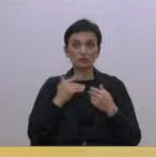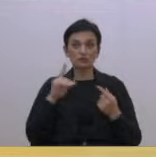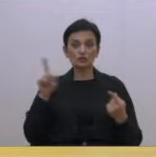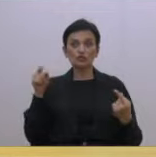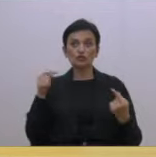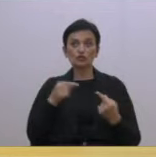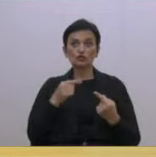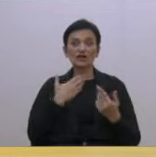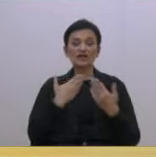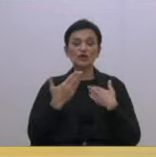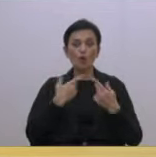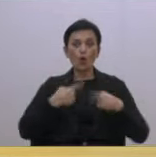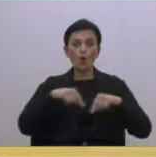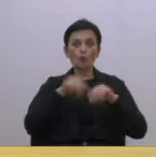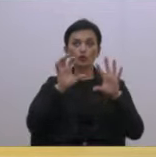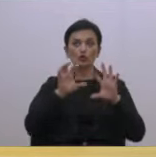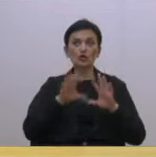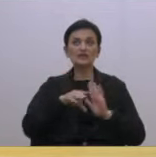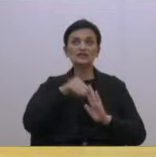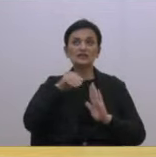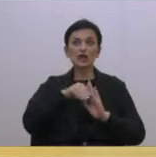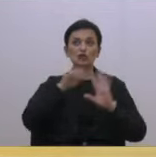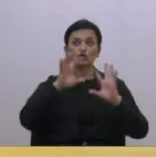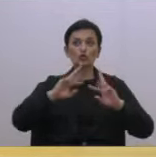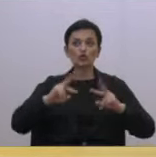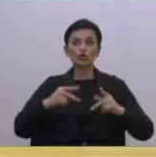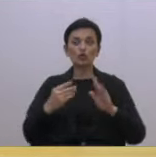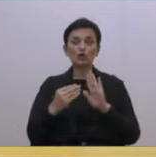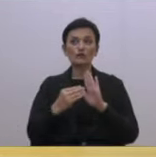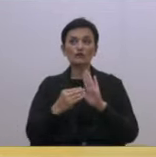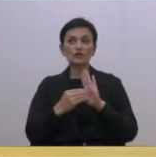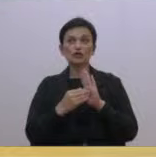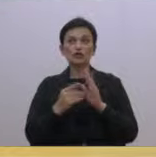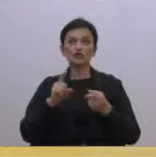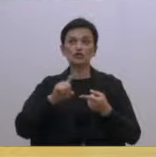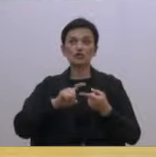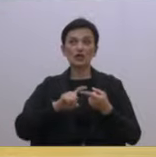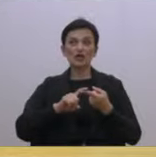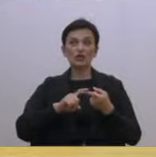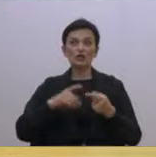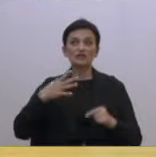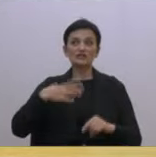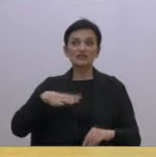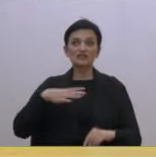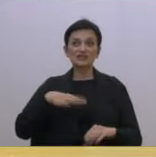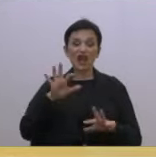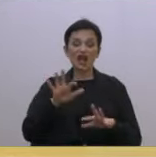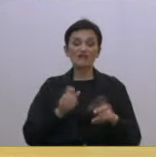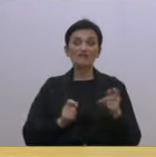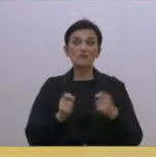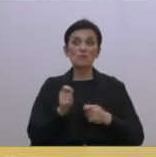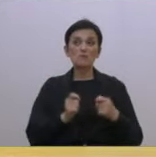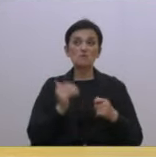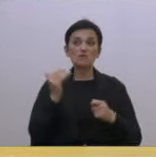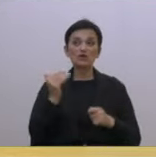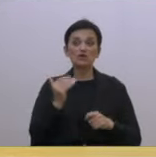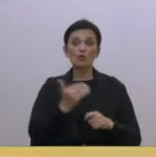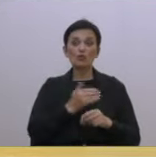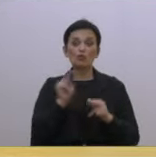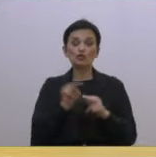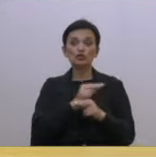შესაბამისად, კენჭი ეხება ორგანო კანონში, საარჩევნო კოდექსში, ცვლილების შეტანის შესახებ საქართველოს პრეზიდენტის